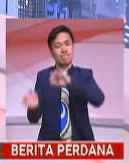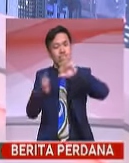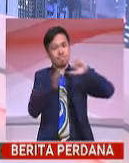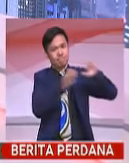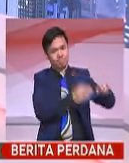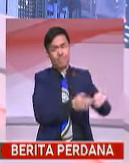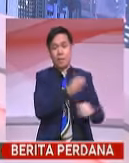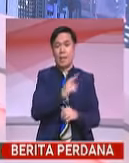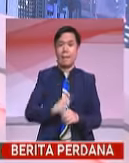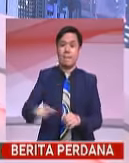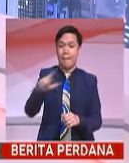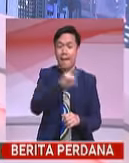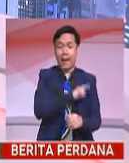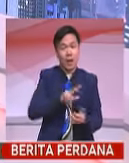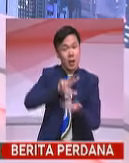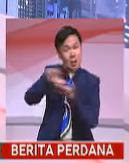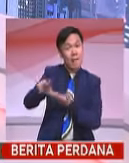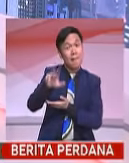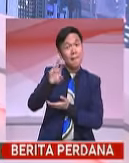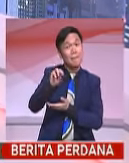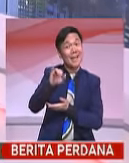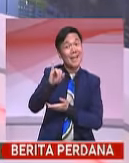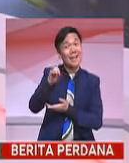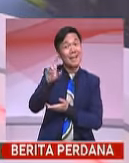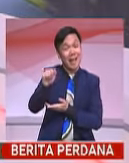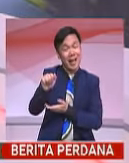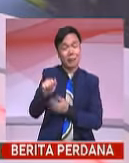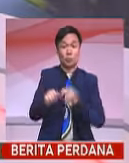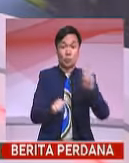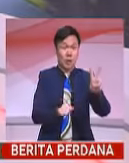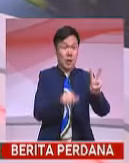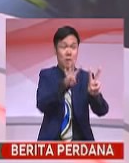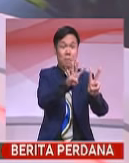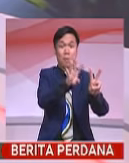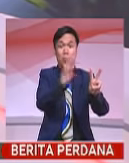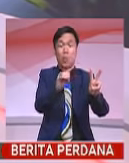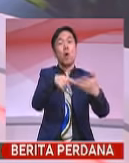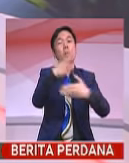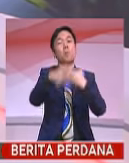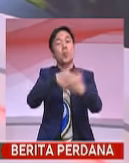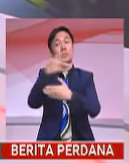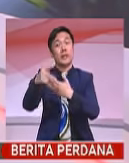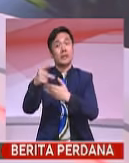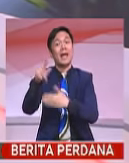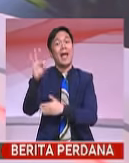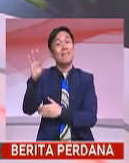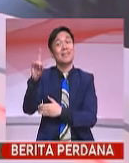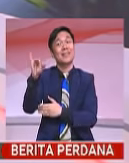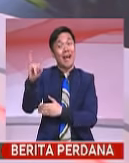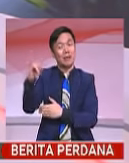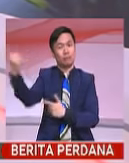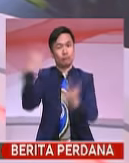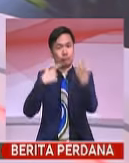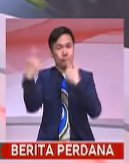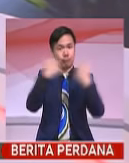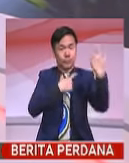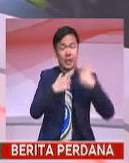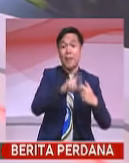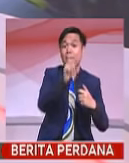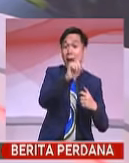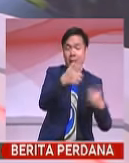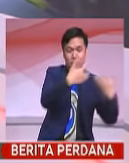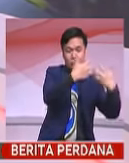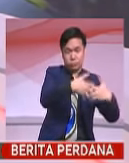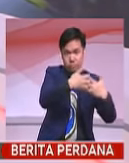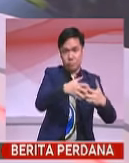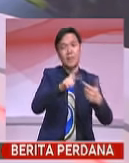Lembaga Pembangunan Pelaburan Malaysia MAIDA telah mengenal pasti 240 projek pelaburan asing berprofil tinggi dalam sektor